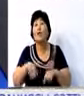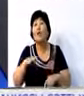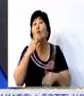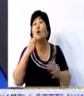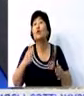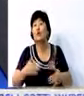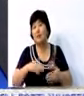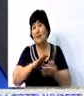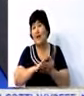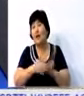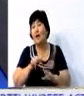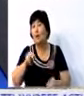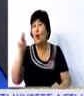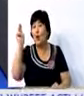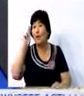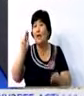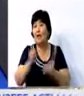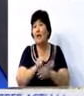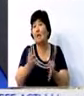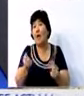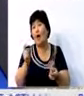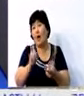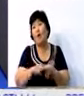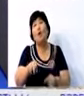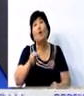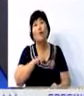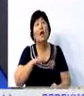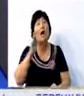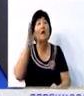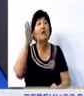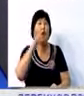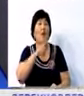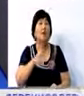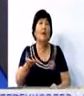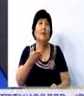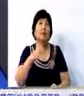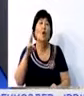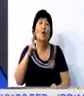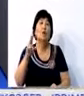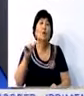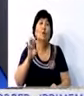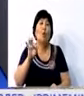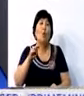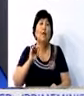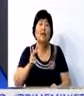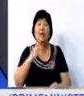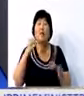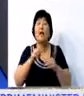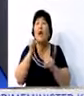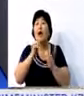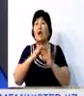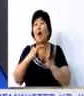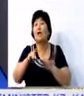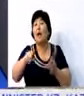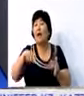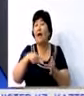сүйіспеншілік қалыптасады. Бұл жерде білім тәрбие алуы арқылы. Бұл жұмыстар алдағы уақыттарда осы біздің Нұр Отан партиясының әрбір аудандағы